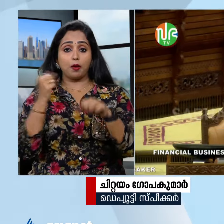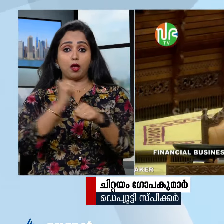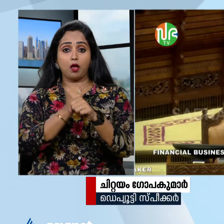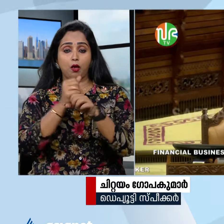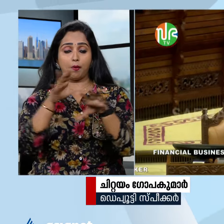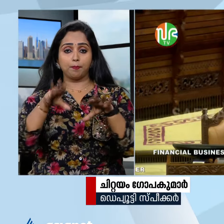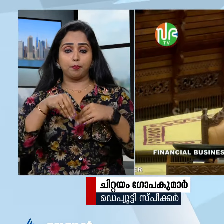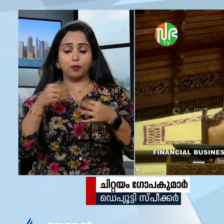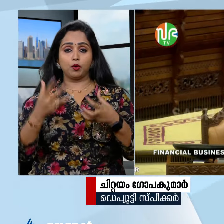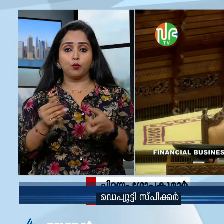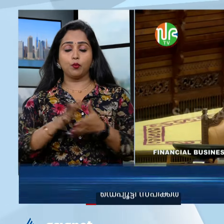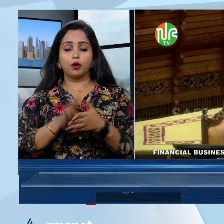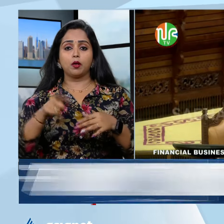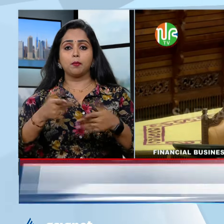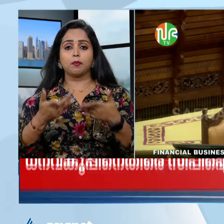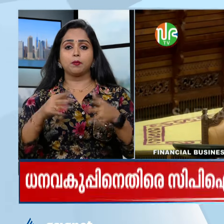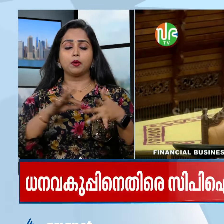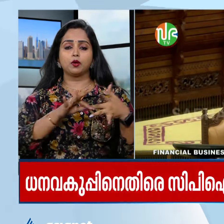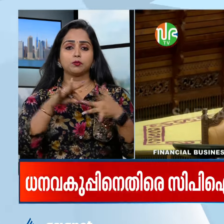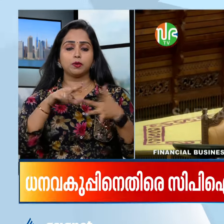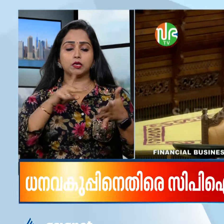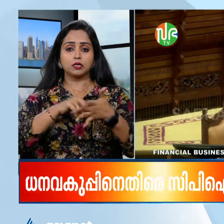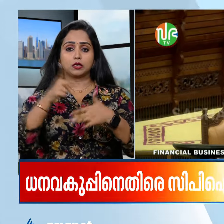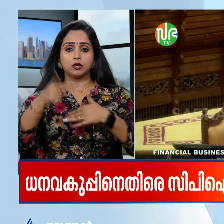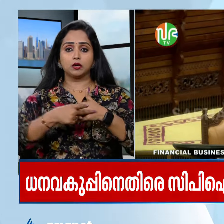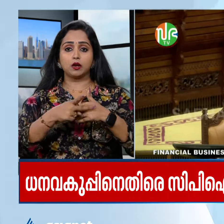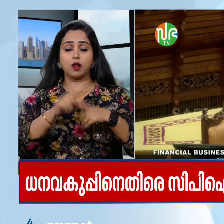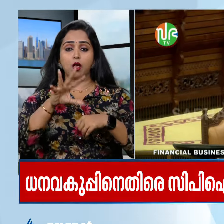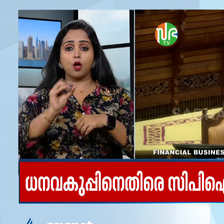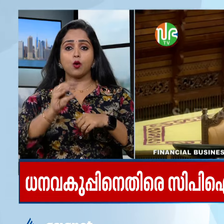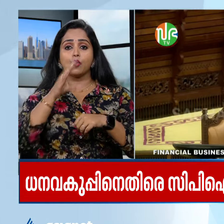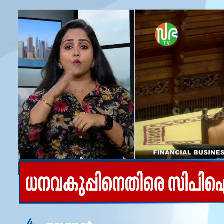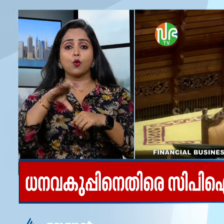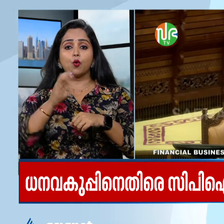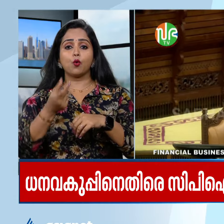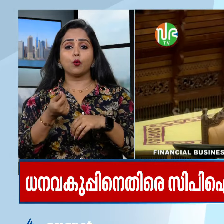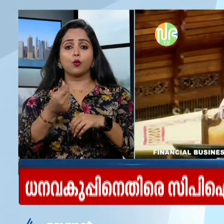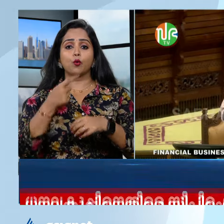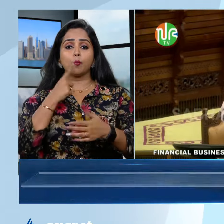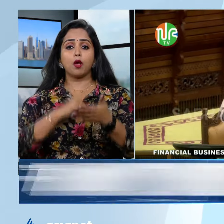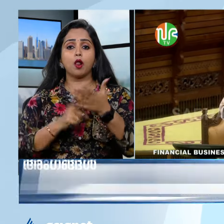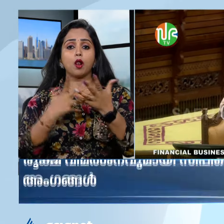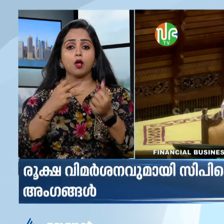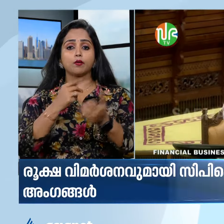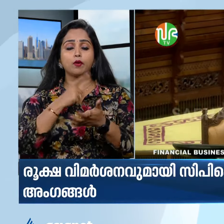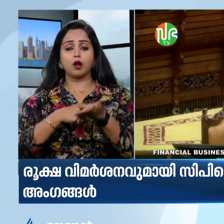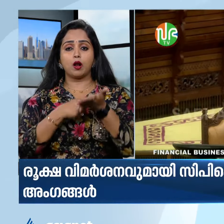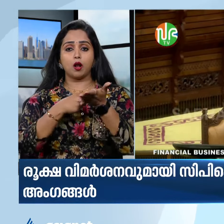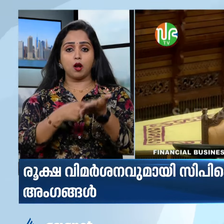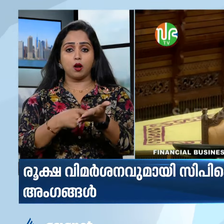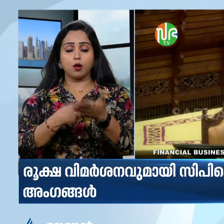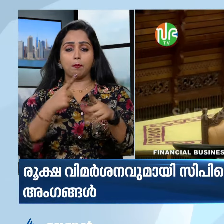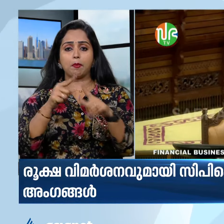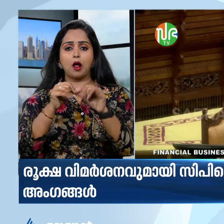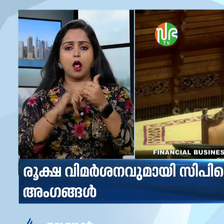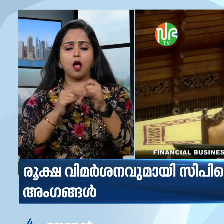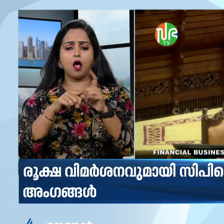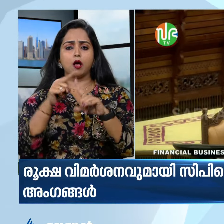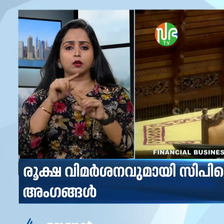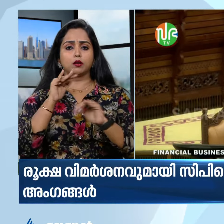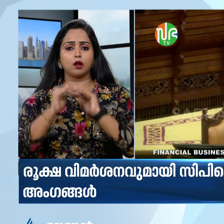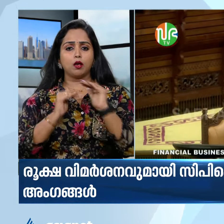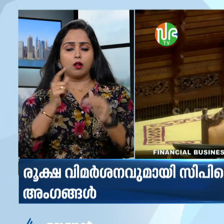സപ്ലൈകോ സംരക്ഷിക്കുന്നതിന് ഒരു പാക്കേജ് എന്ന നിലയിൽ 500 കോടി രൂപ എങ്കിലും വകയിരുത്തണമെന്ന് ഞാൻ അഭ്യർത്ഥിക്കുകയാണ്. ഈ അസറ്റ് ഡെവലപ്മെന്റ് ഫണ്ടുമായി